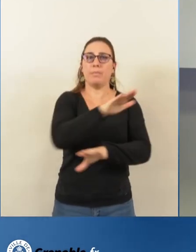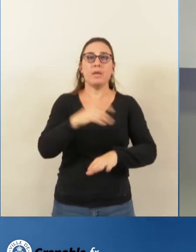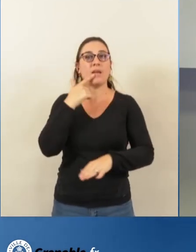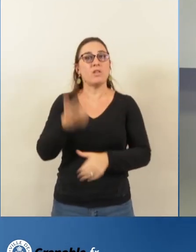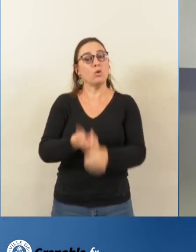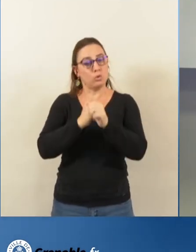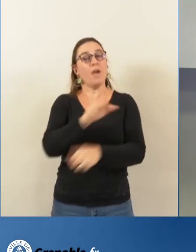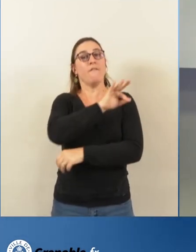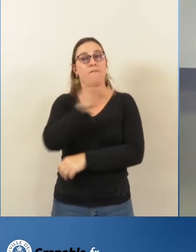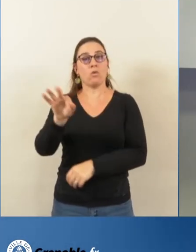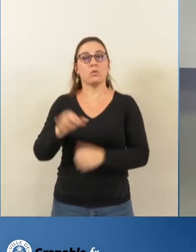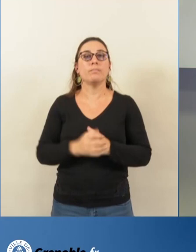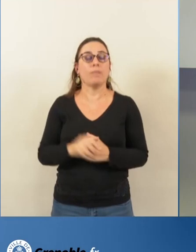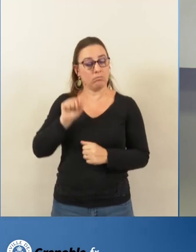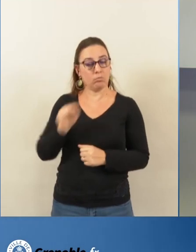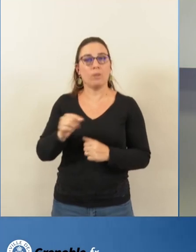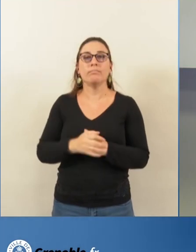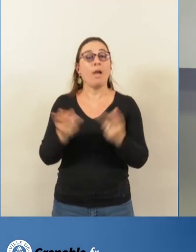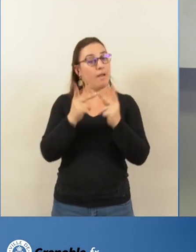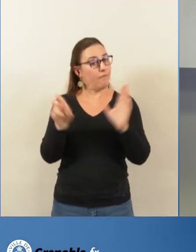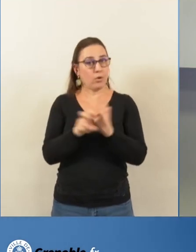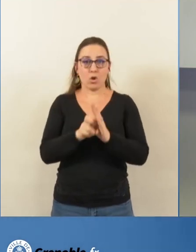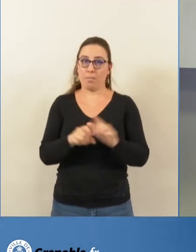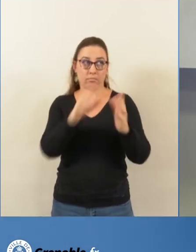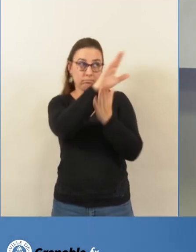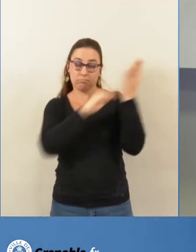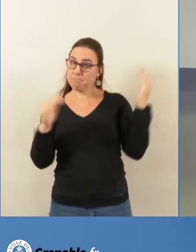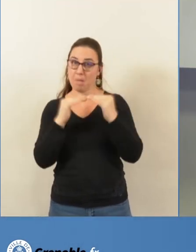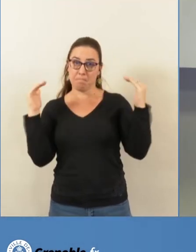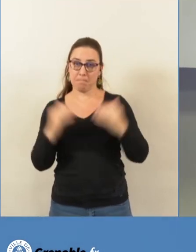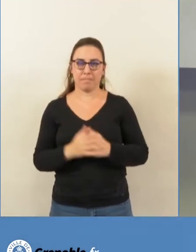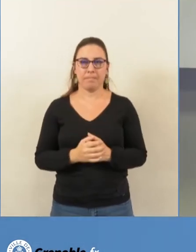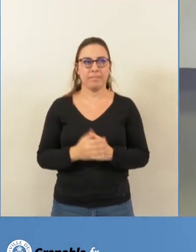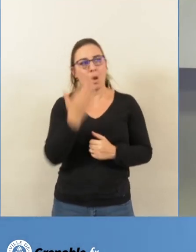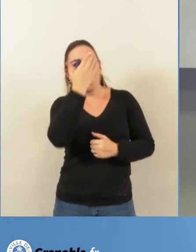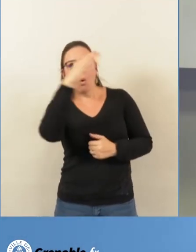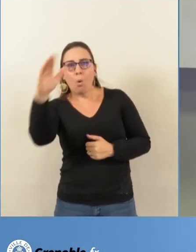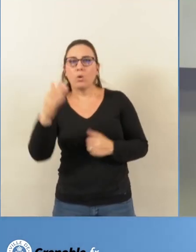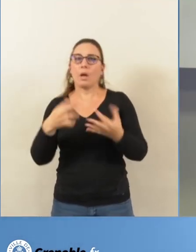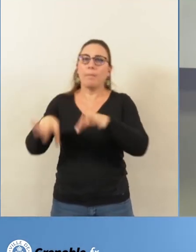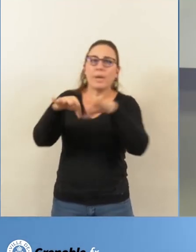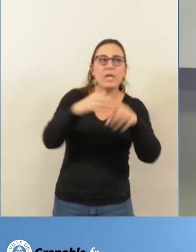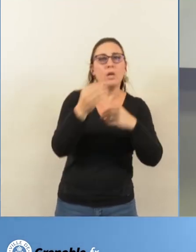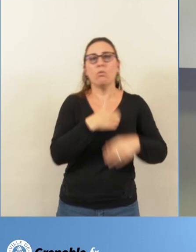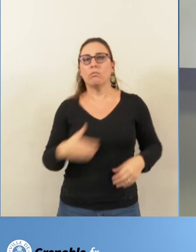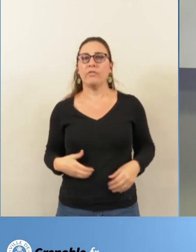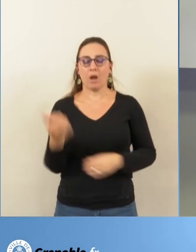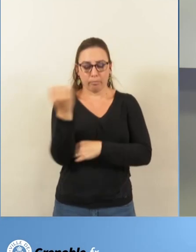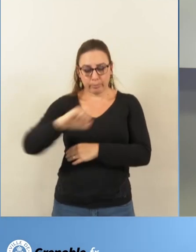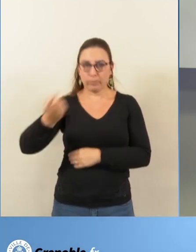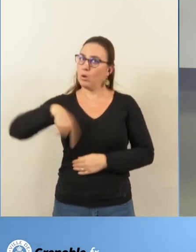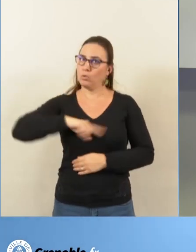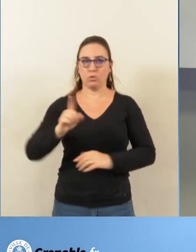de la France point et c'est le cas pour la ville de Grenoble certaines collectivités sans la franchise ça n'est pas notre